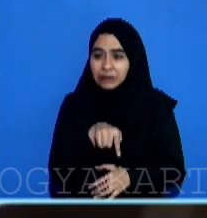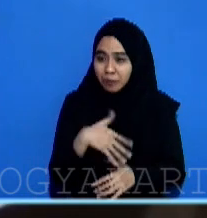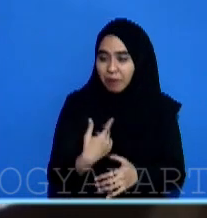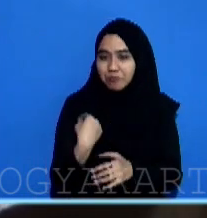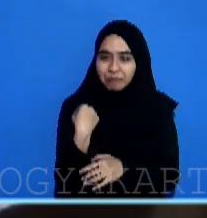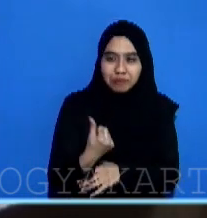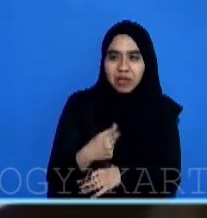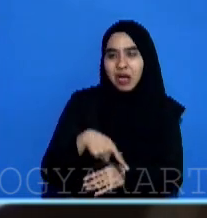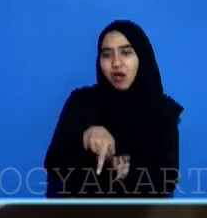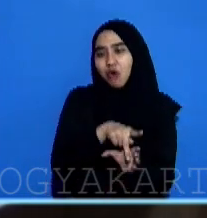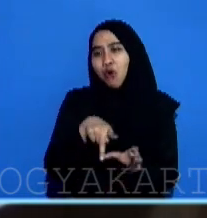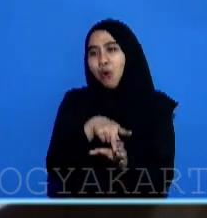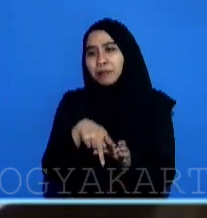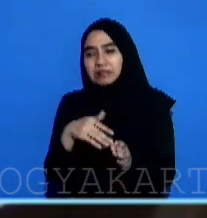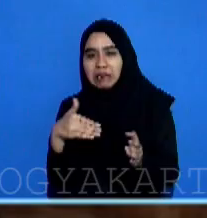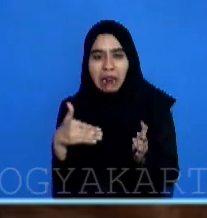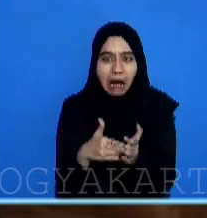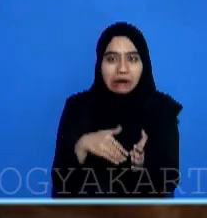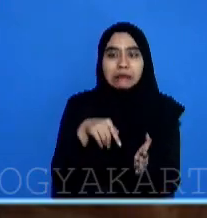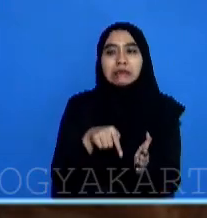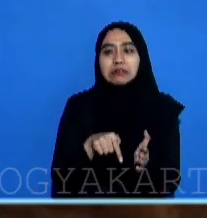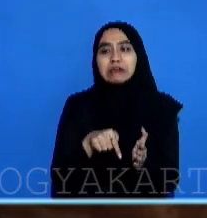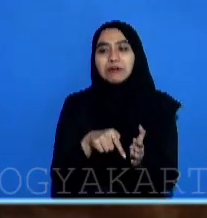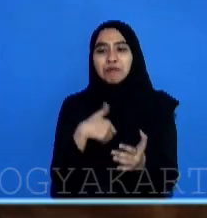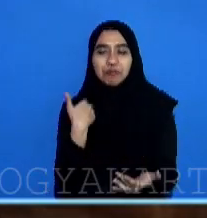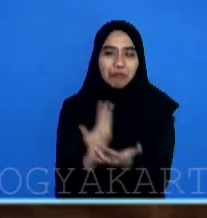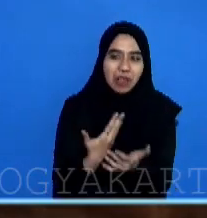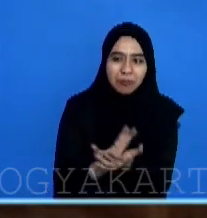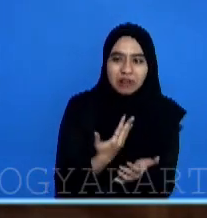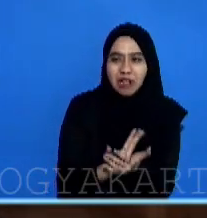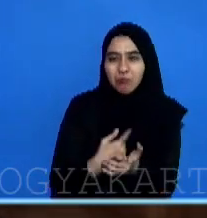pejah kadang Tani Ugi kewetan anggenipun nyekapi panyuwunanen LAN pelangganipun